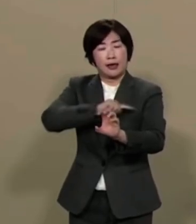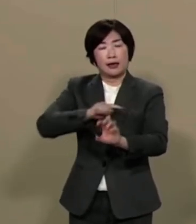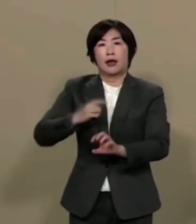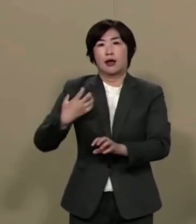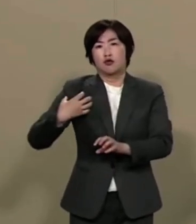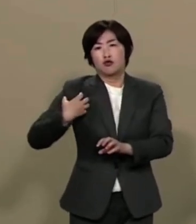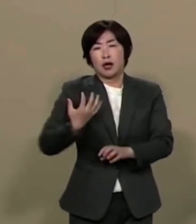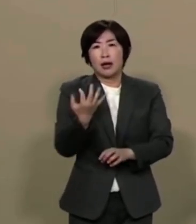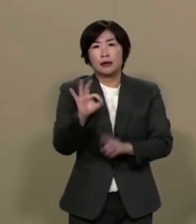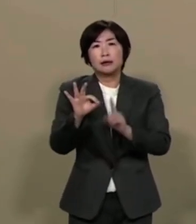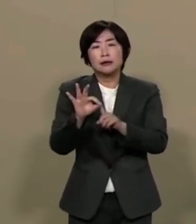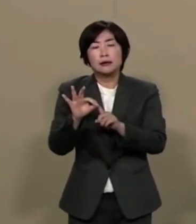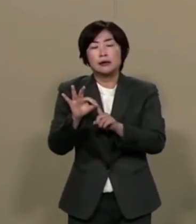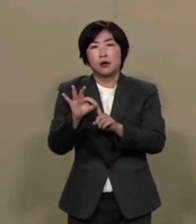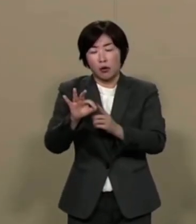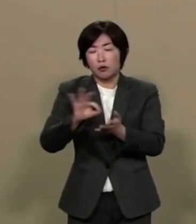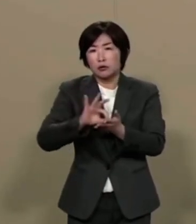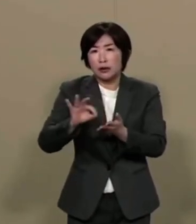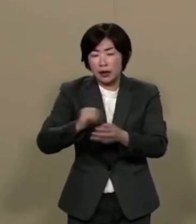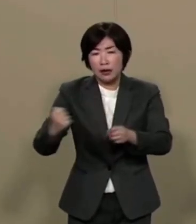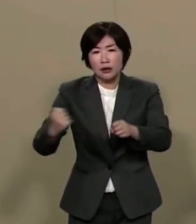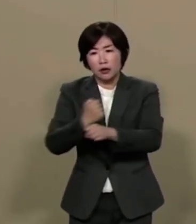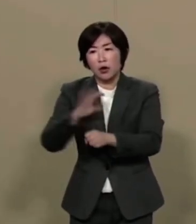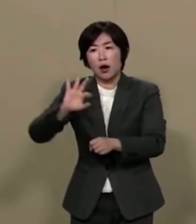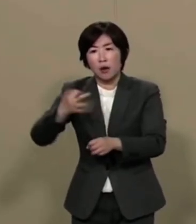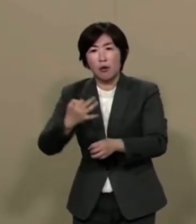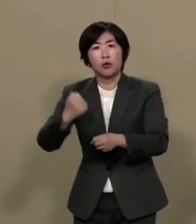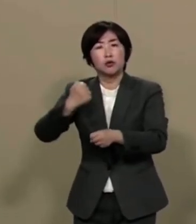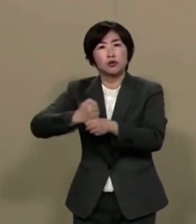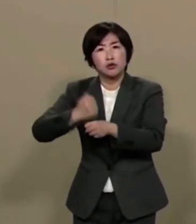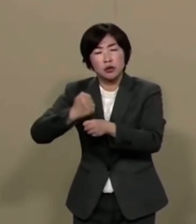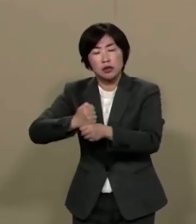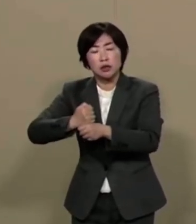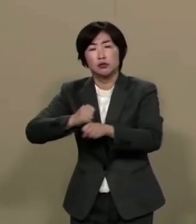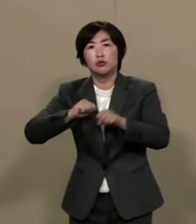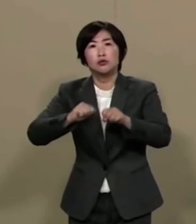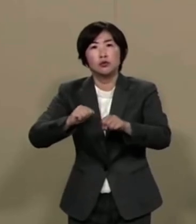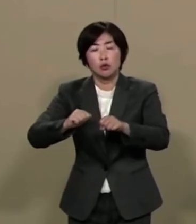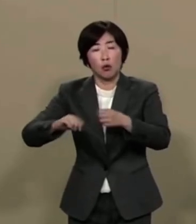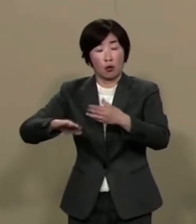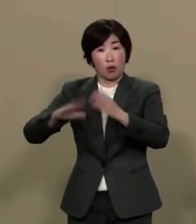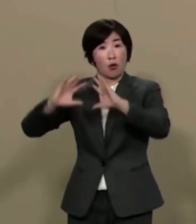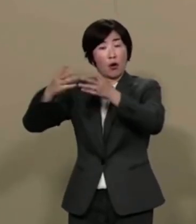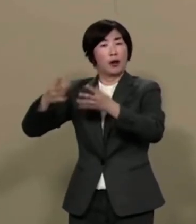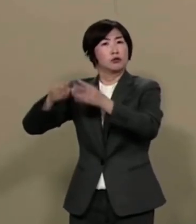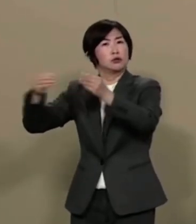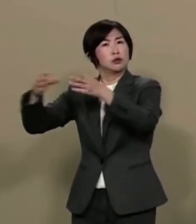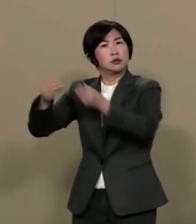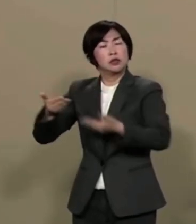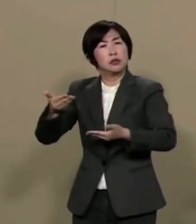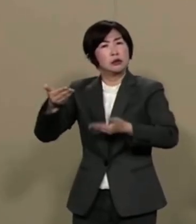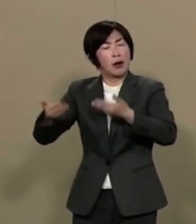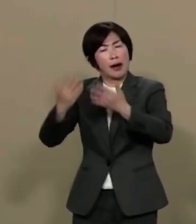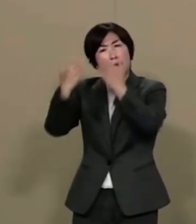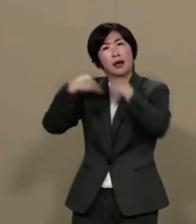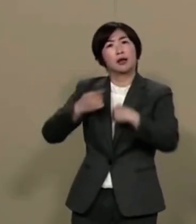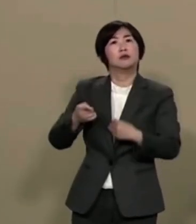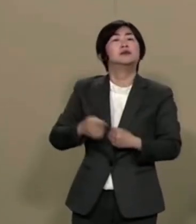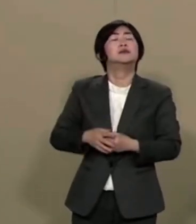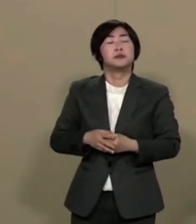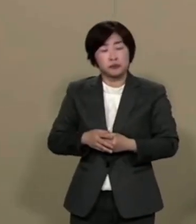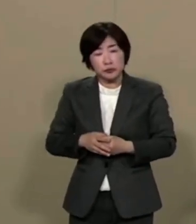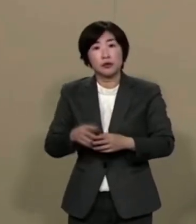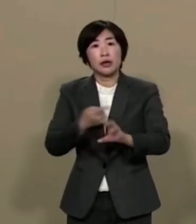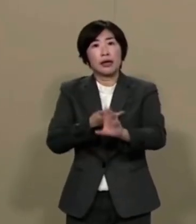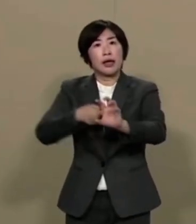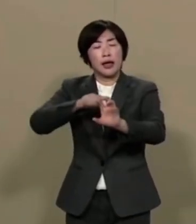て企業が物づくりをすれば日本の企業は国際競争に勝てなくなりますですからこの電力政策えエネルギー